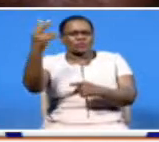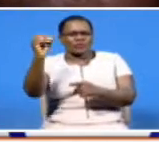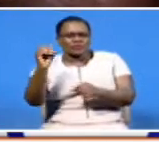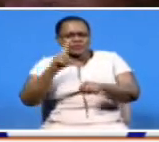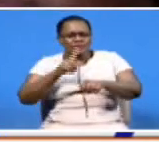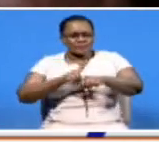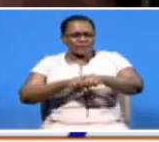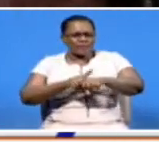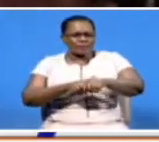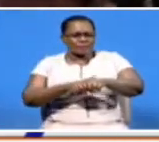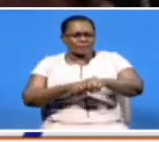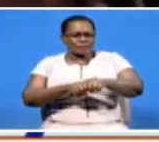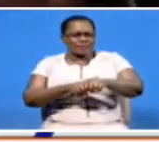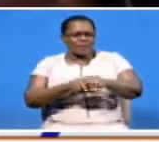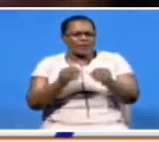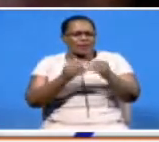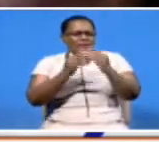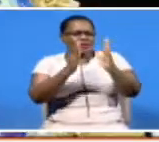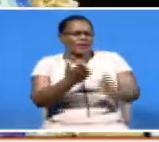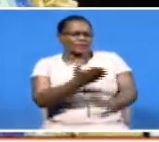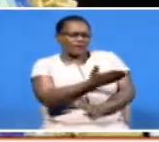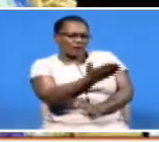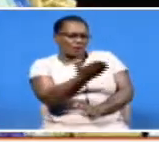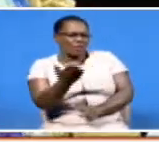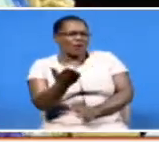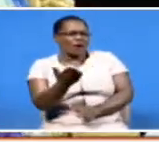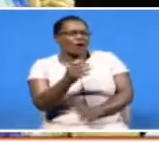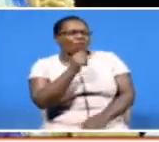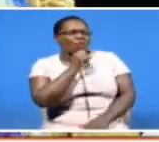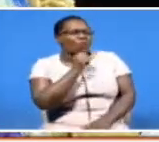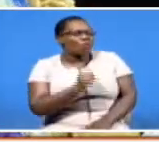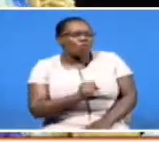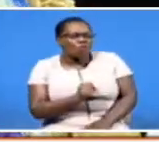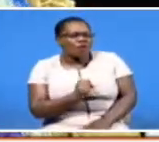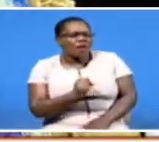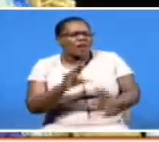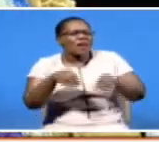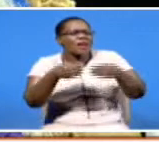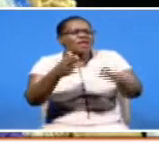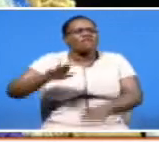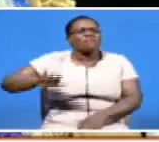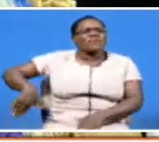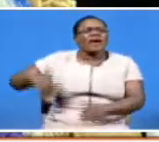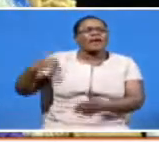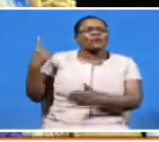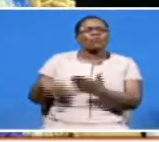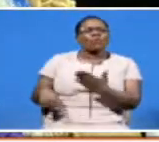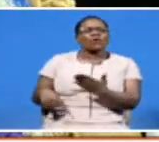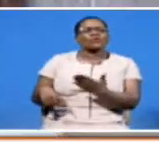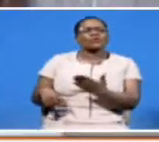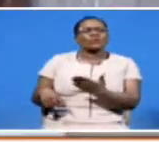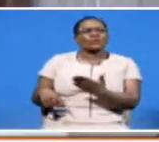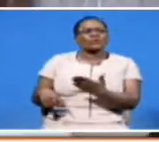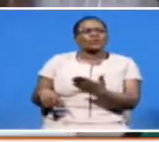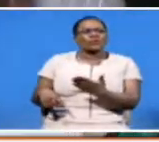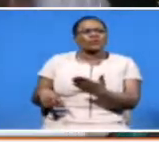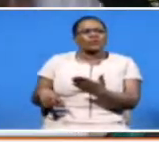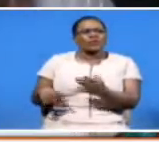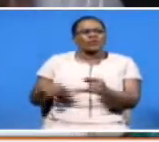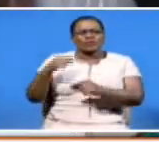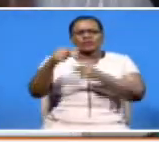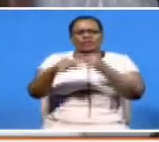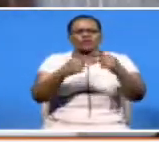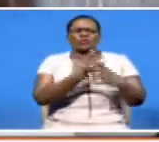when those leaders get old, what are they leaving behind? The generation that is broken